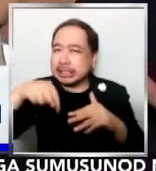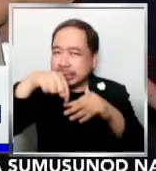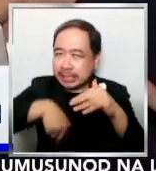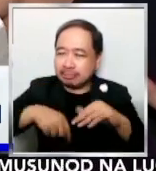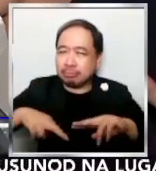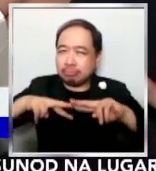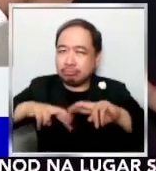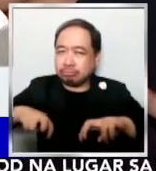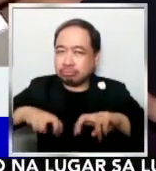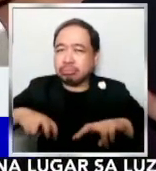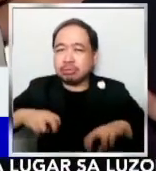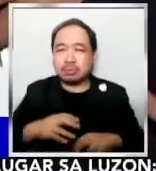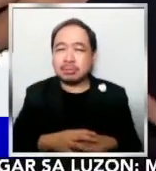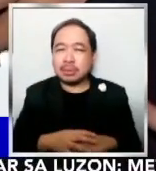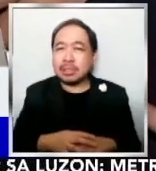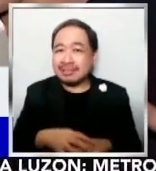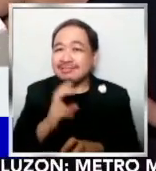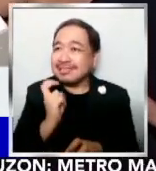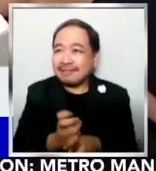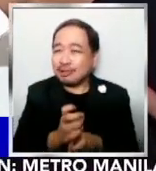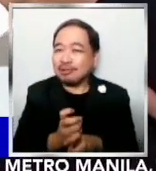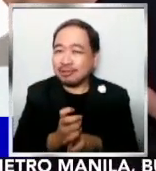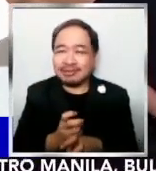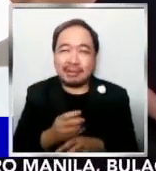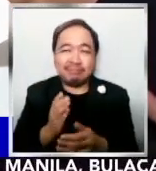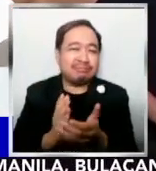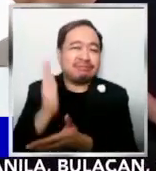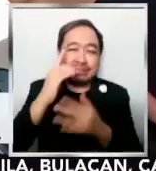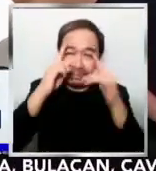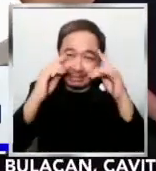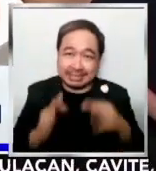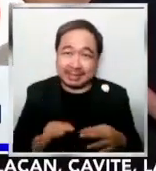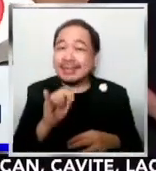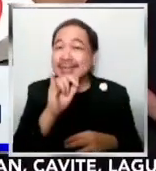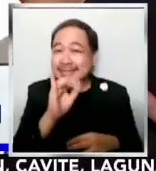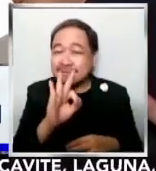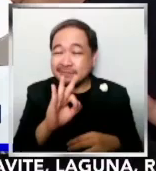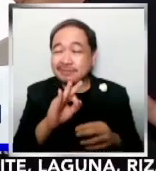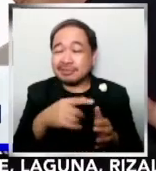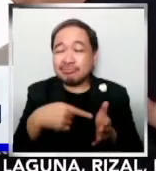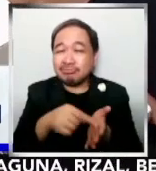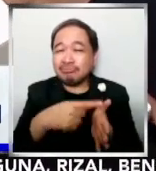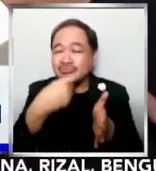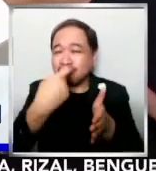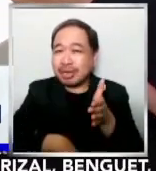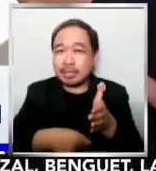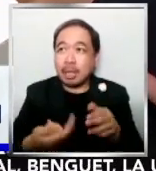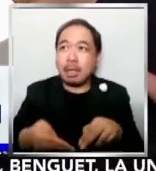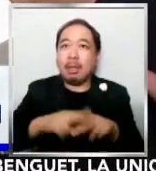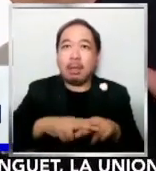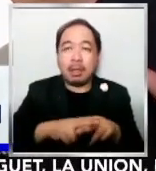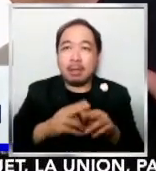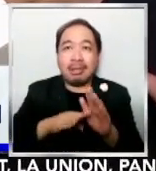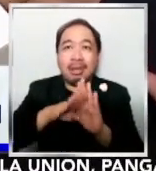to make a rush decision when prices are rising, then drop, rising,